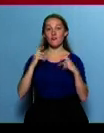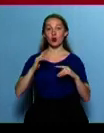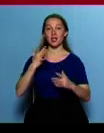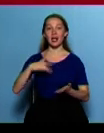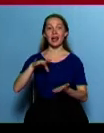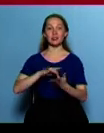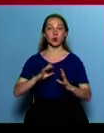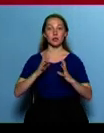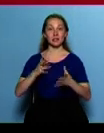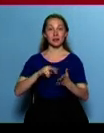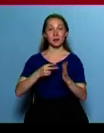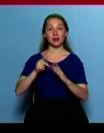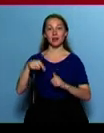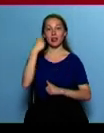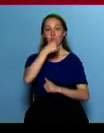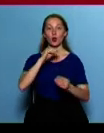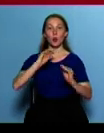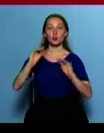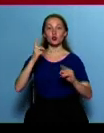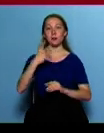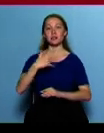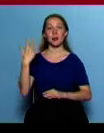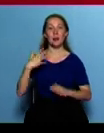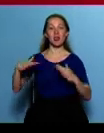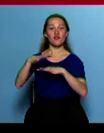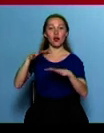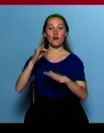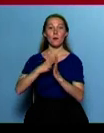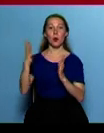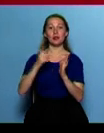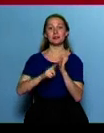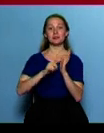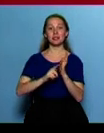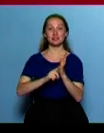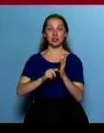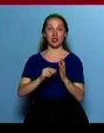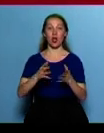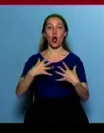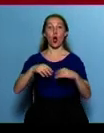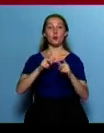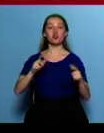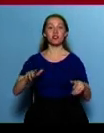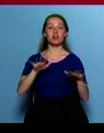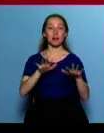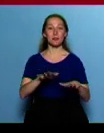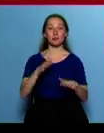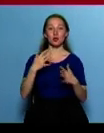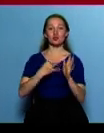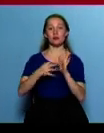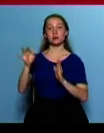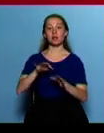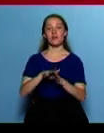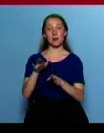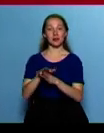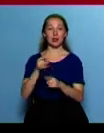План на этот год – благоустроить 155 дворов и более 70 общественных пространств. Работы на 90% уже выполнены. Об